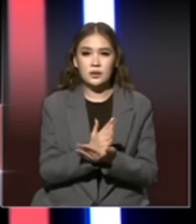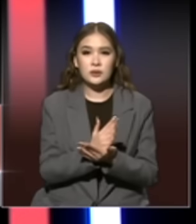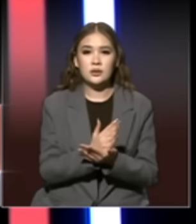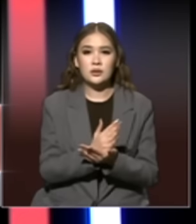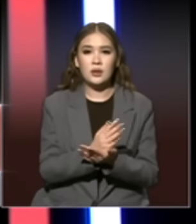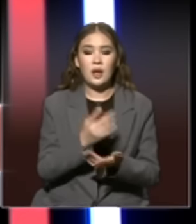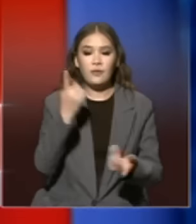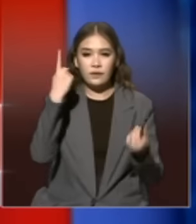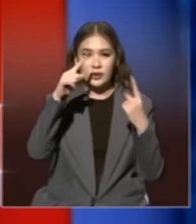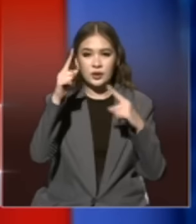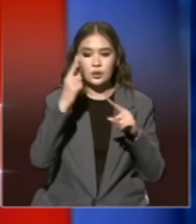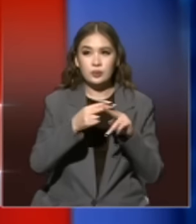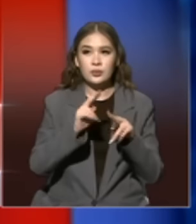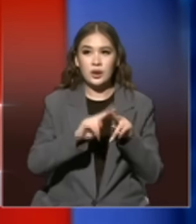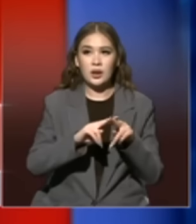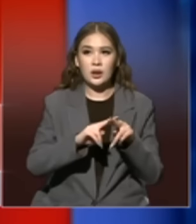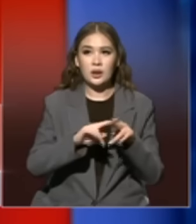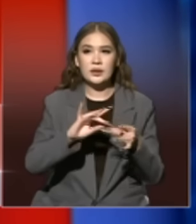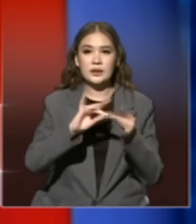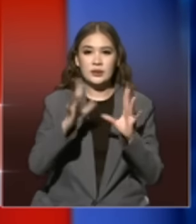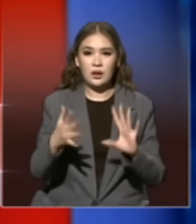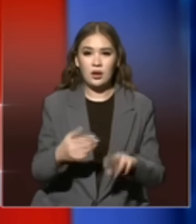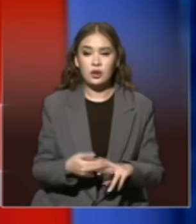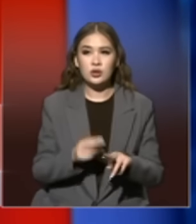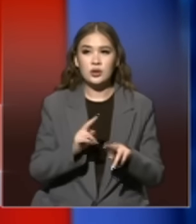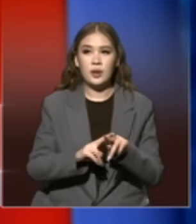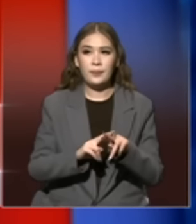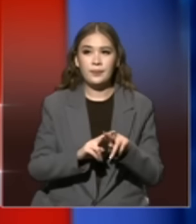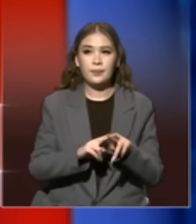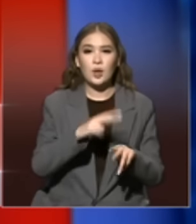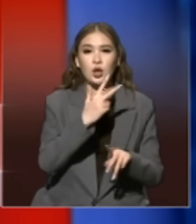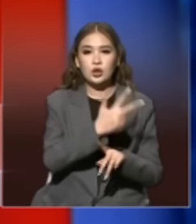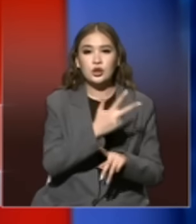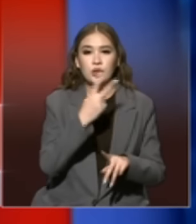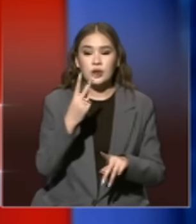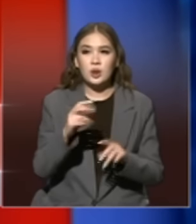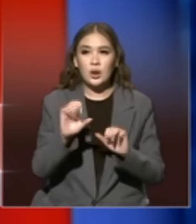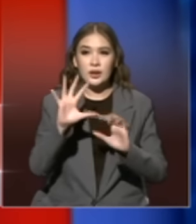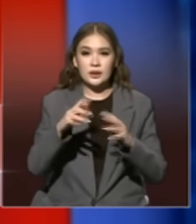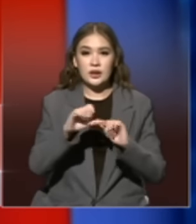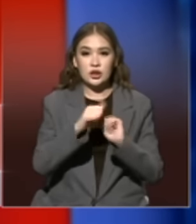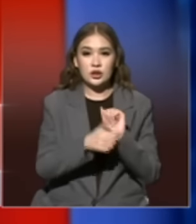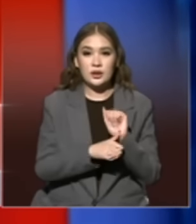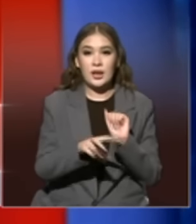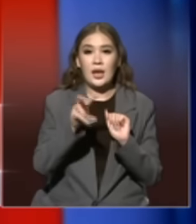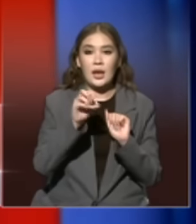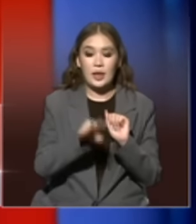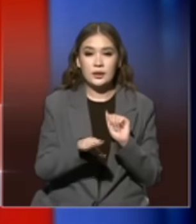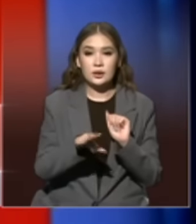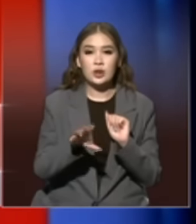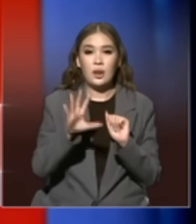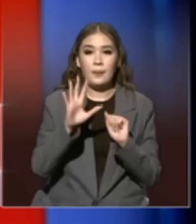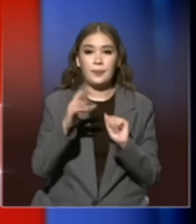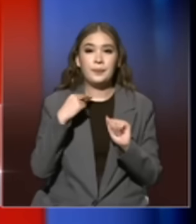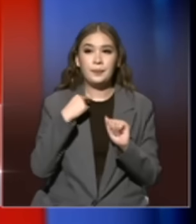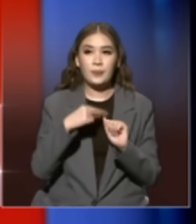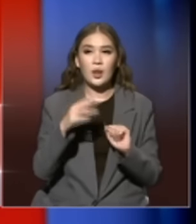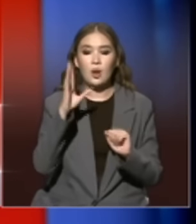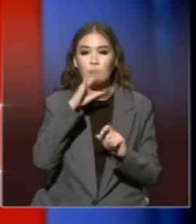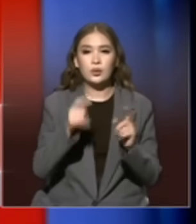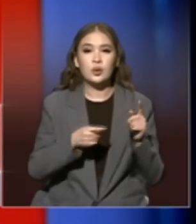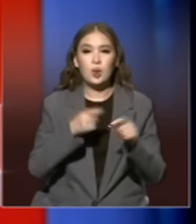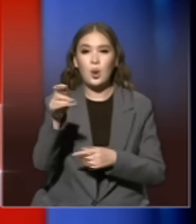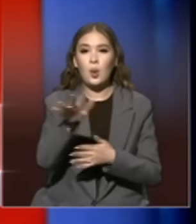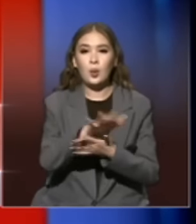24 жыл берген жағдайда, 3-тен 2-сін өтеген жағдайда 16 жыл отырса, сол кезде барып ол ходатайство бере алады,